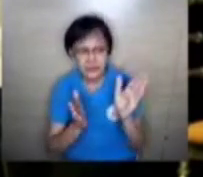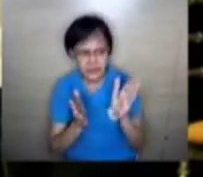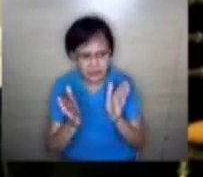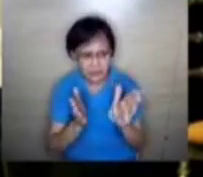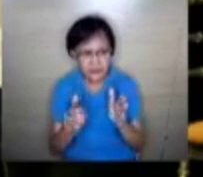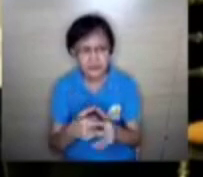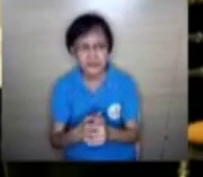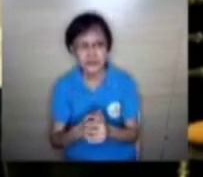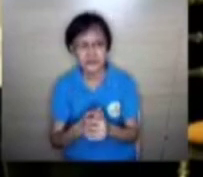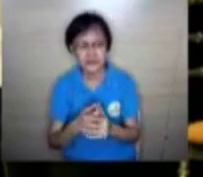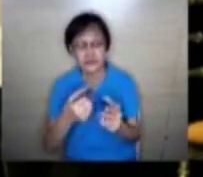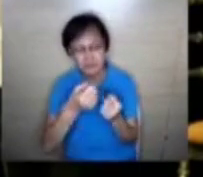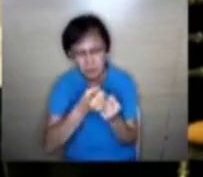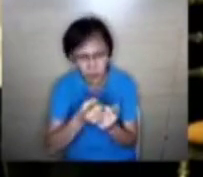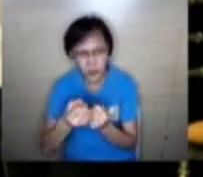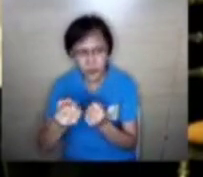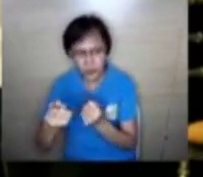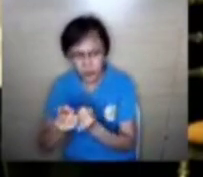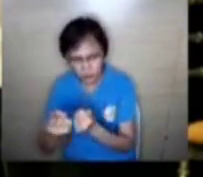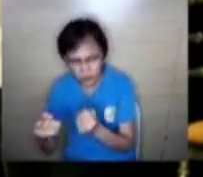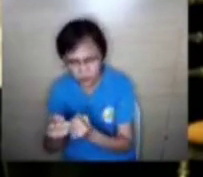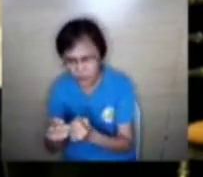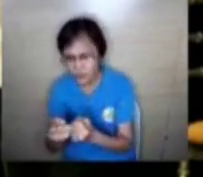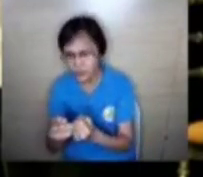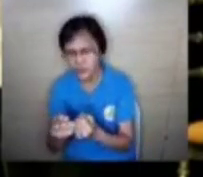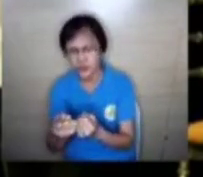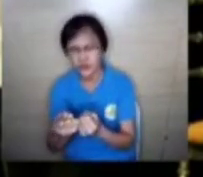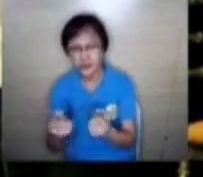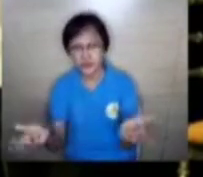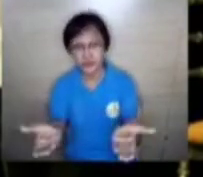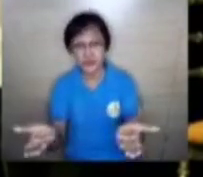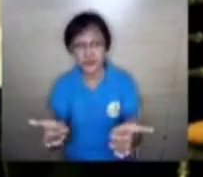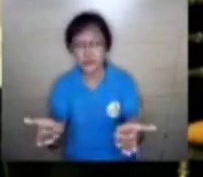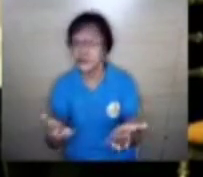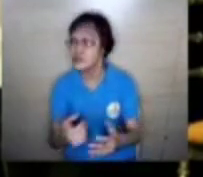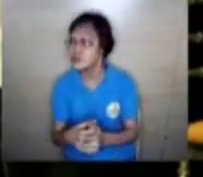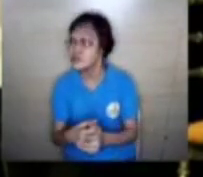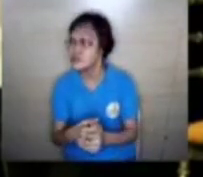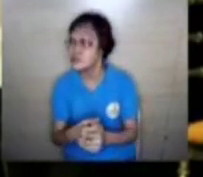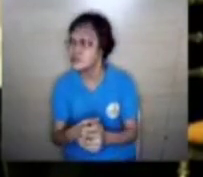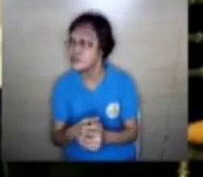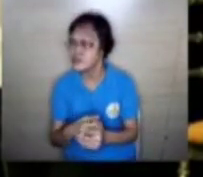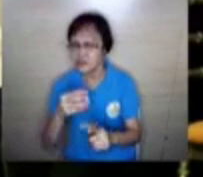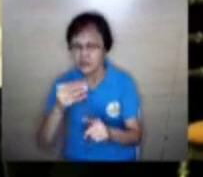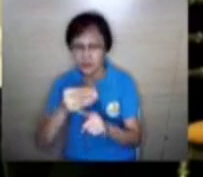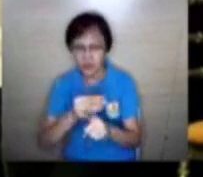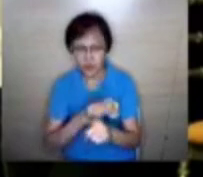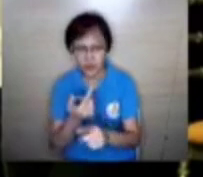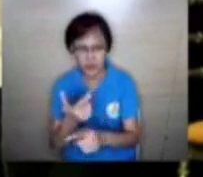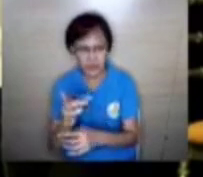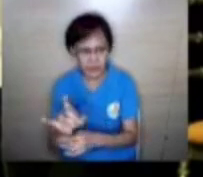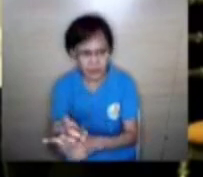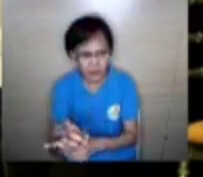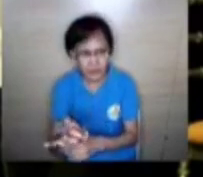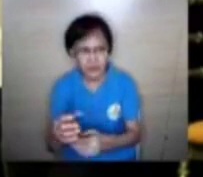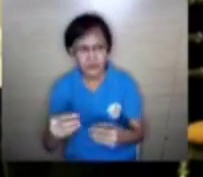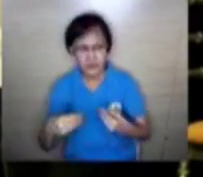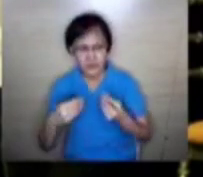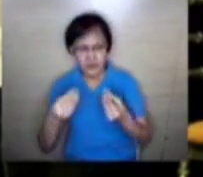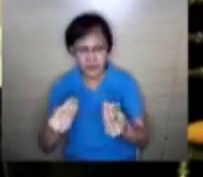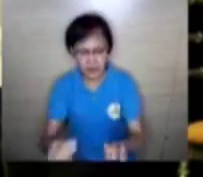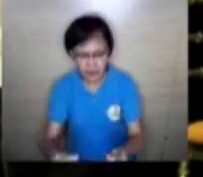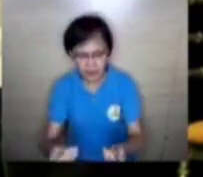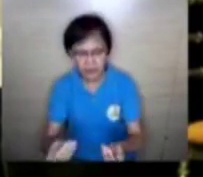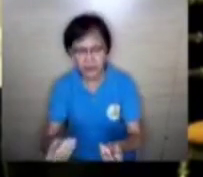March 2020, naalala ko pa po, pinatawag kami ni Presidente Duterte sa Malacanang. Noong panahon na yun, halos wala pang nakasuot ng face